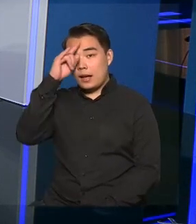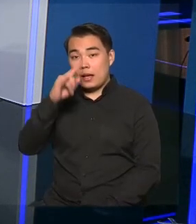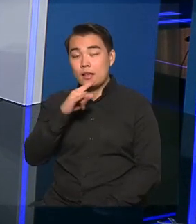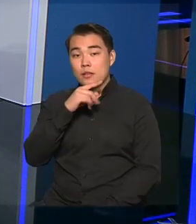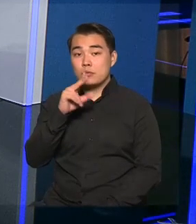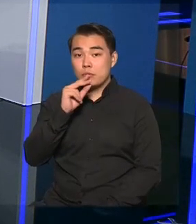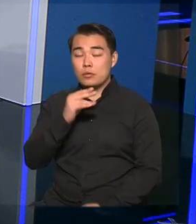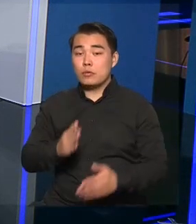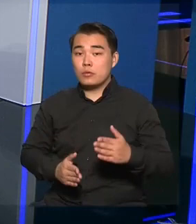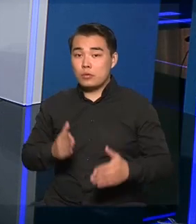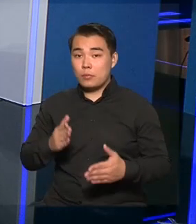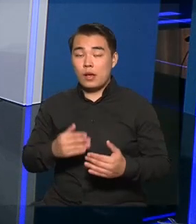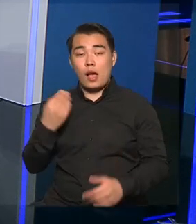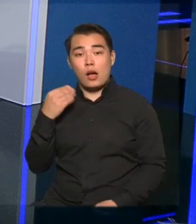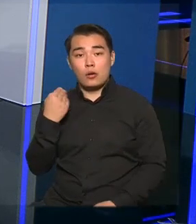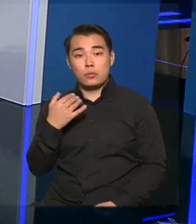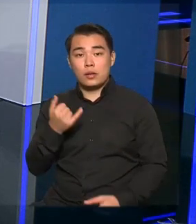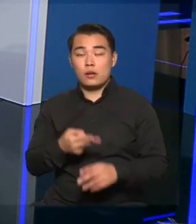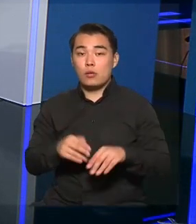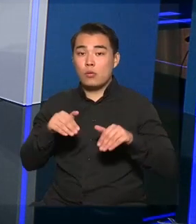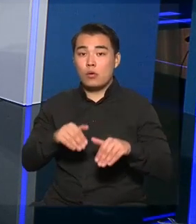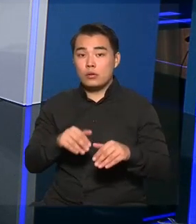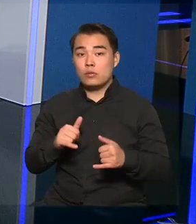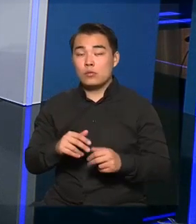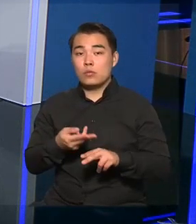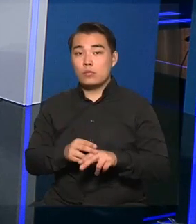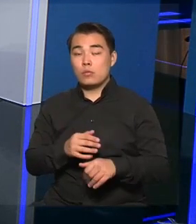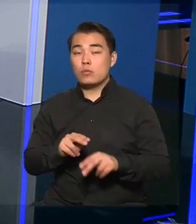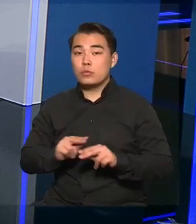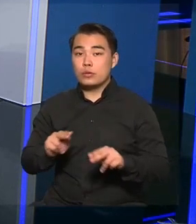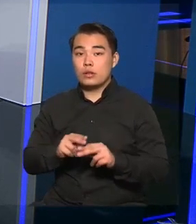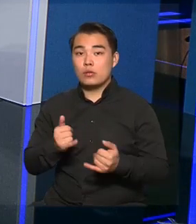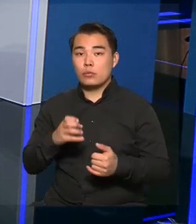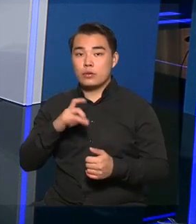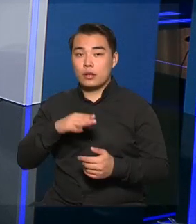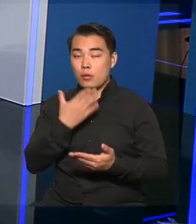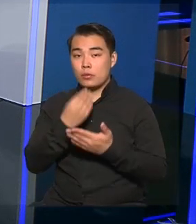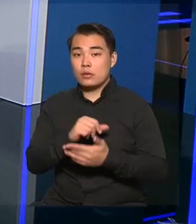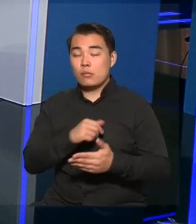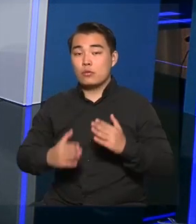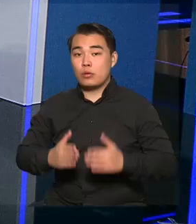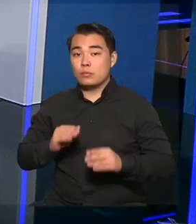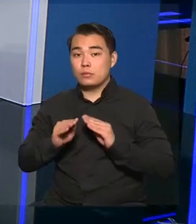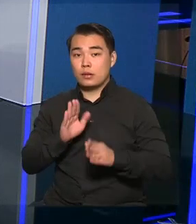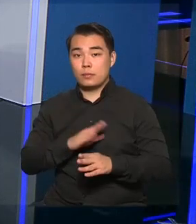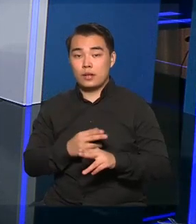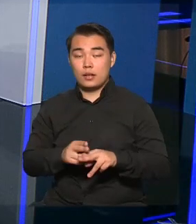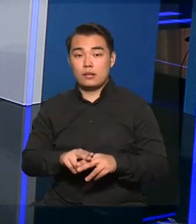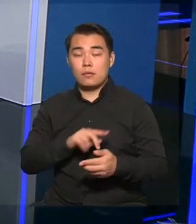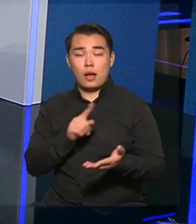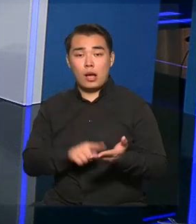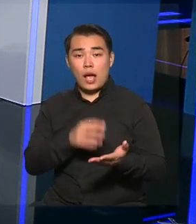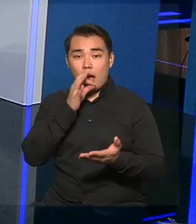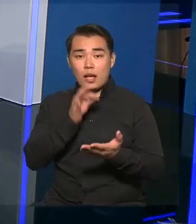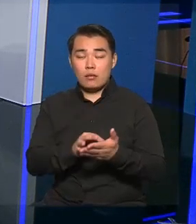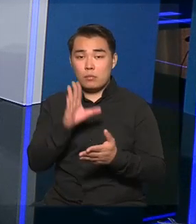Қазақша сөйлейтін робот. Ақтөбеде колледж мұғалімі мен студенттері өздеріне қолғанат робот құрастырып шықты. Ол сұрақтарға